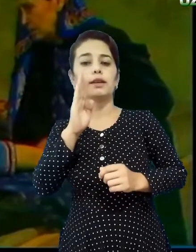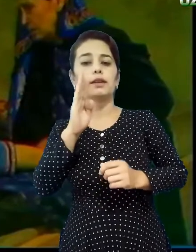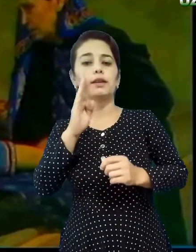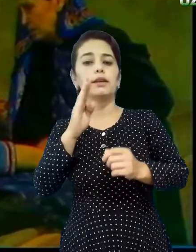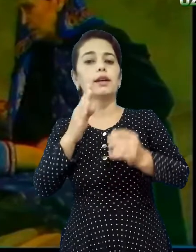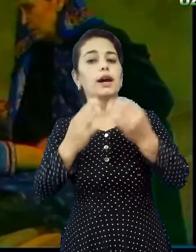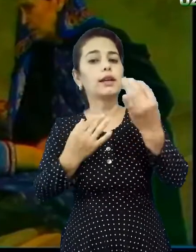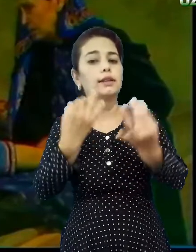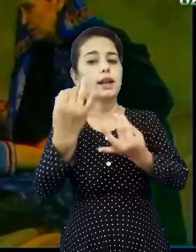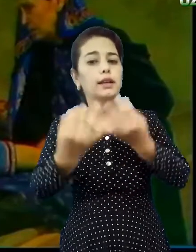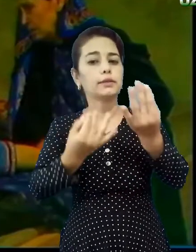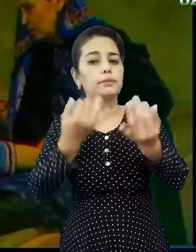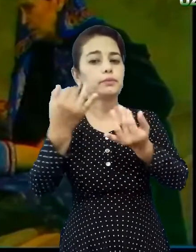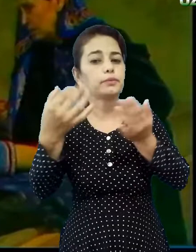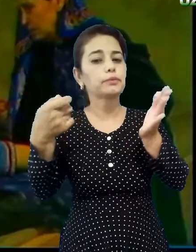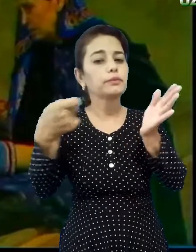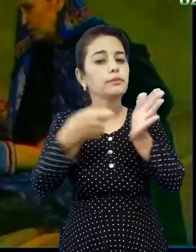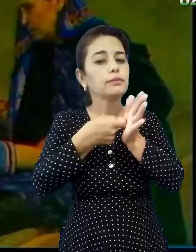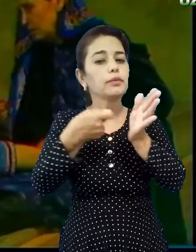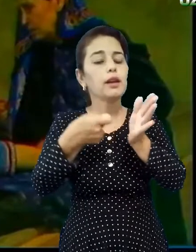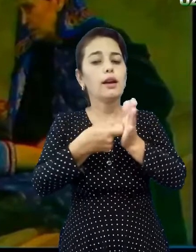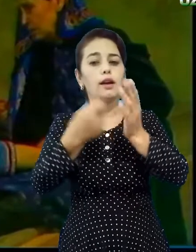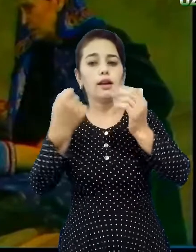Onamga qaradilar.